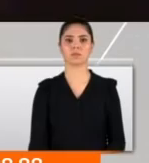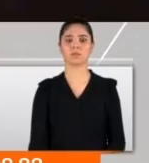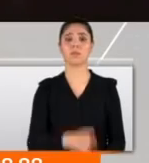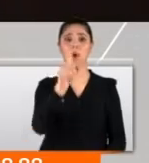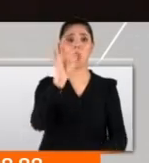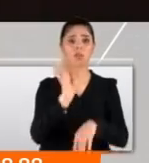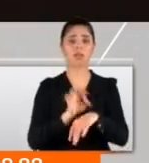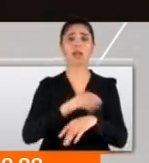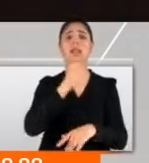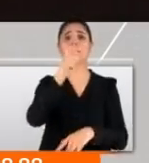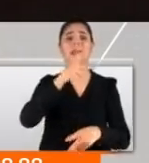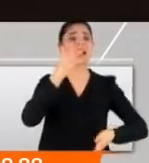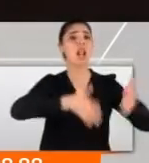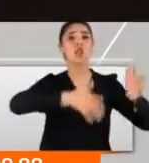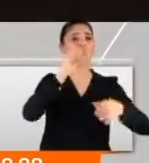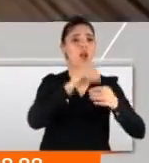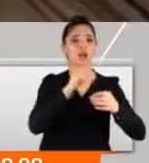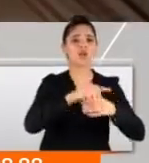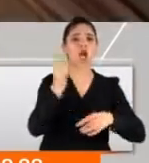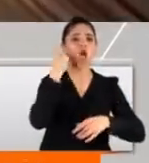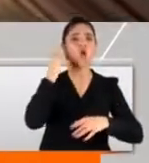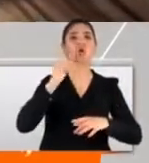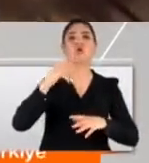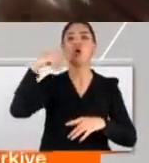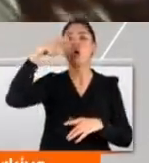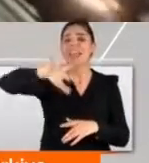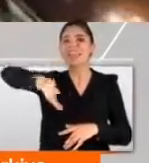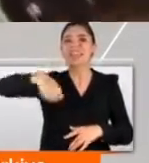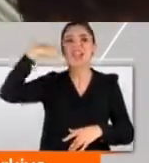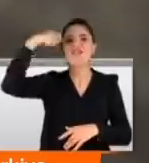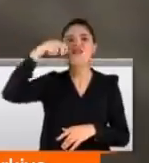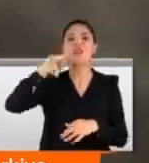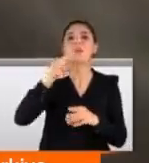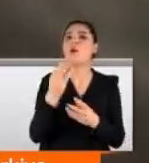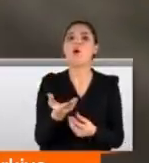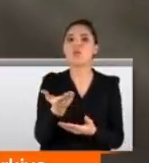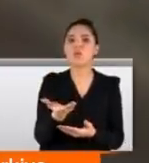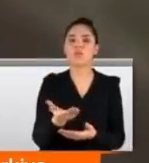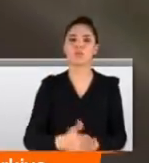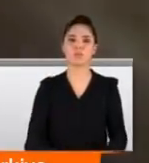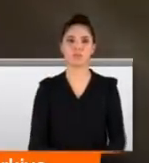Dehşet anlarında Brezilya sokakları çok ünlü bir soygun dizisinin setine dönüştü adeta.